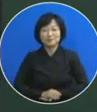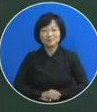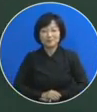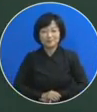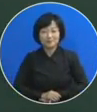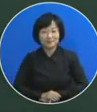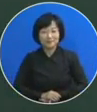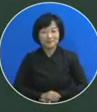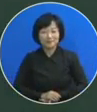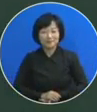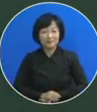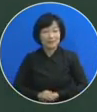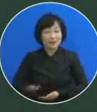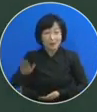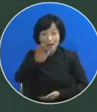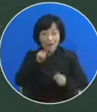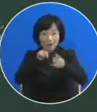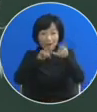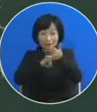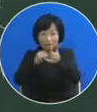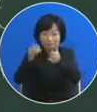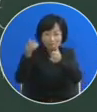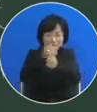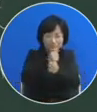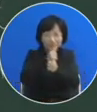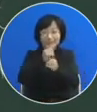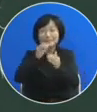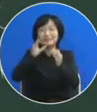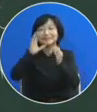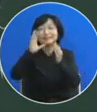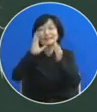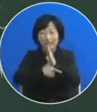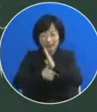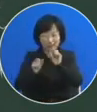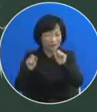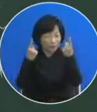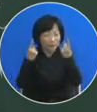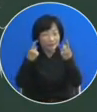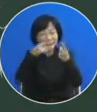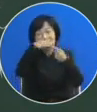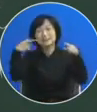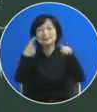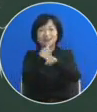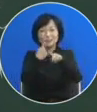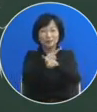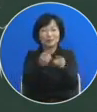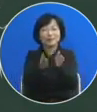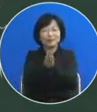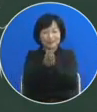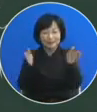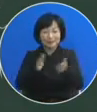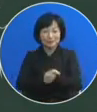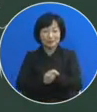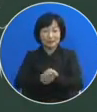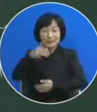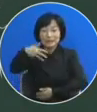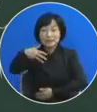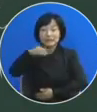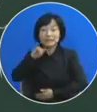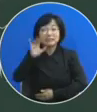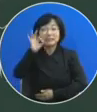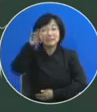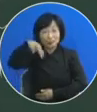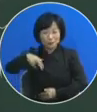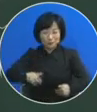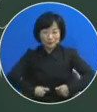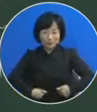여러분 일심이라는 언약 붙잡는 시부터 치유되기 시작합니다. From the moment you grab hold of the covenant of one heart, healing arises. 일심 치유가 되어야 돼요. One heart